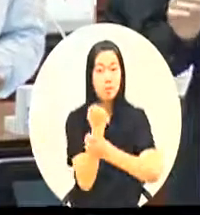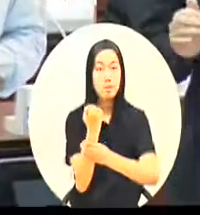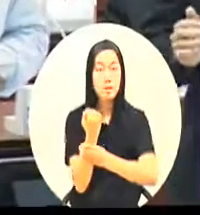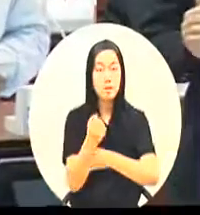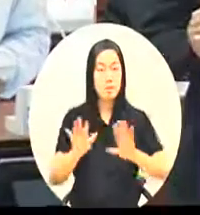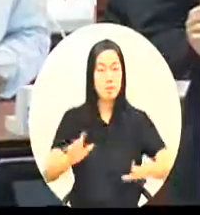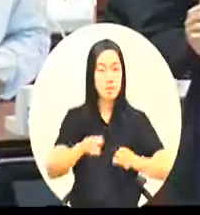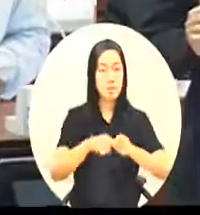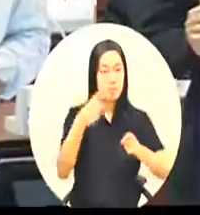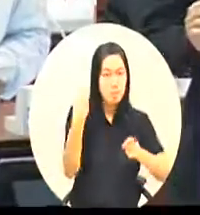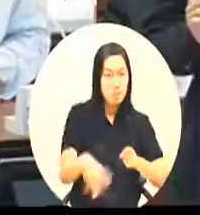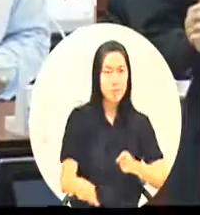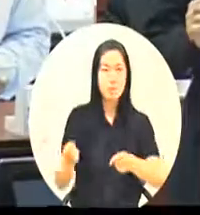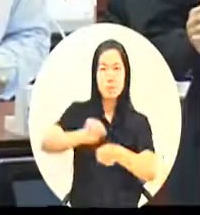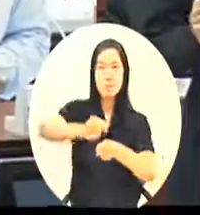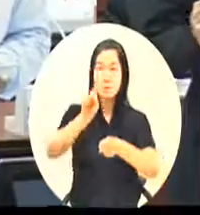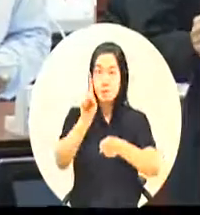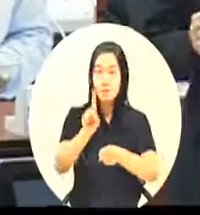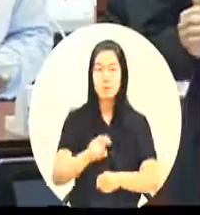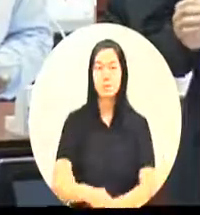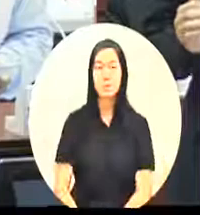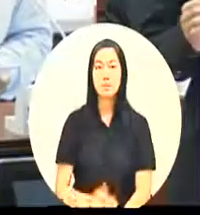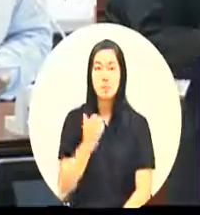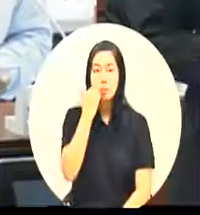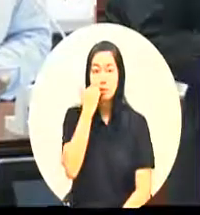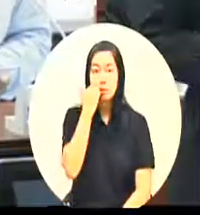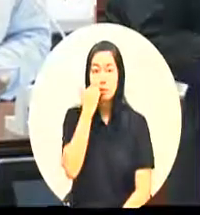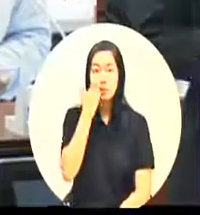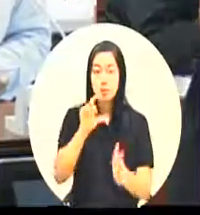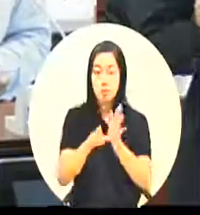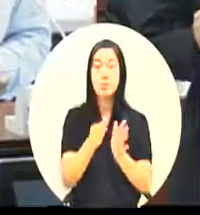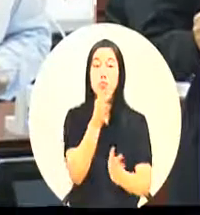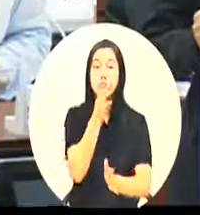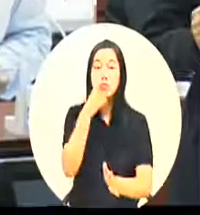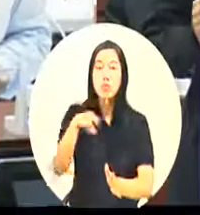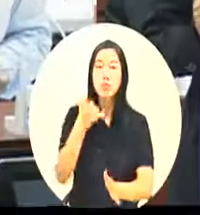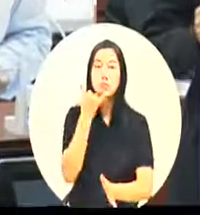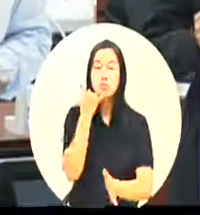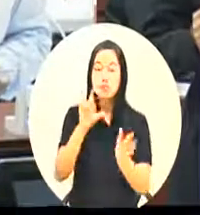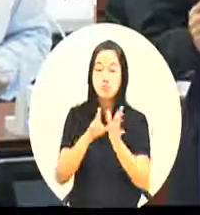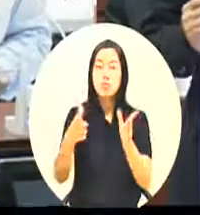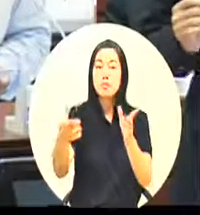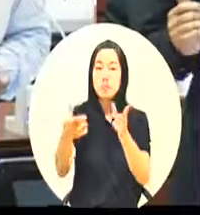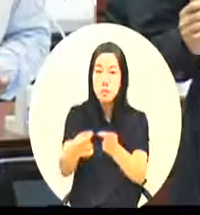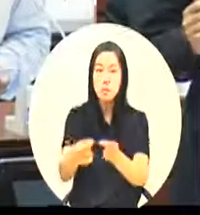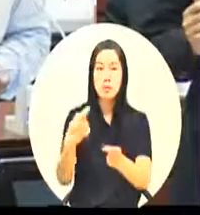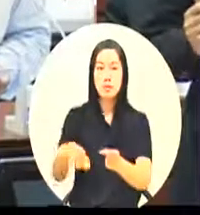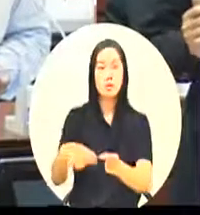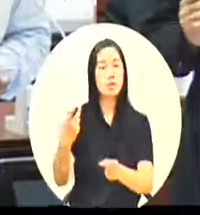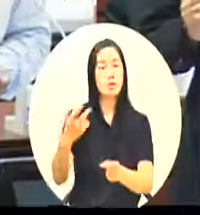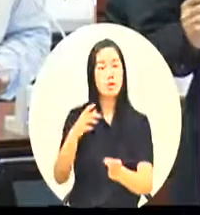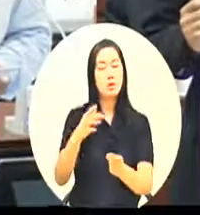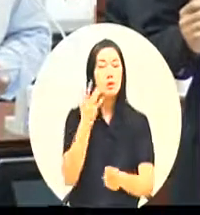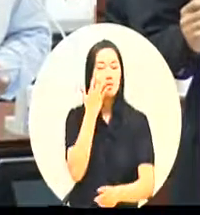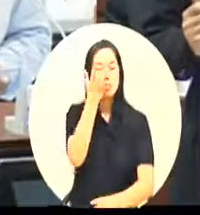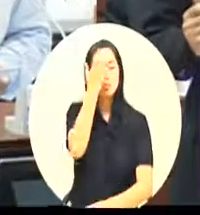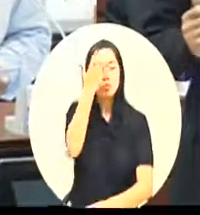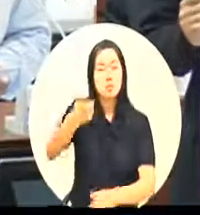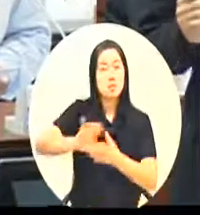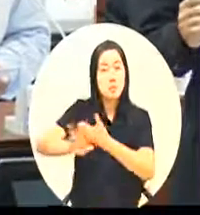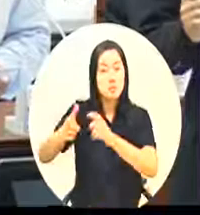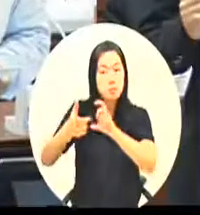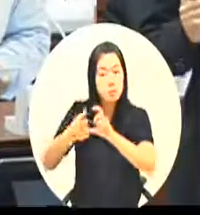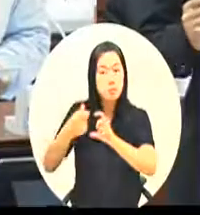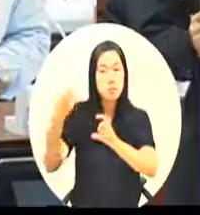会再拨一部过去，如果来得及那就可以接得上，如果来不及我们会从其他的区队把这一